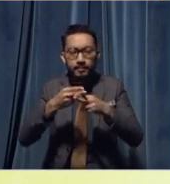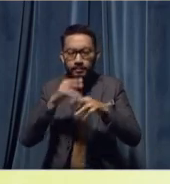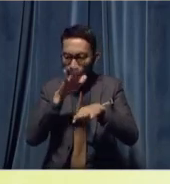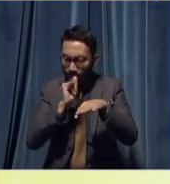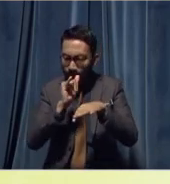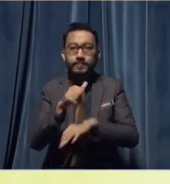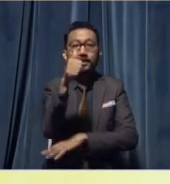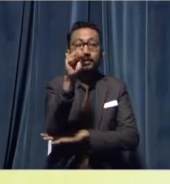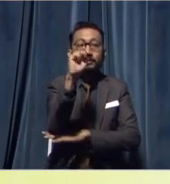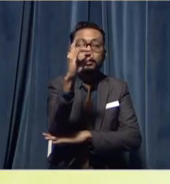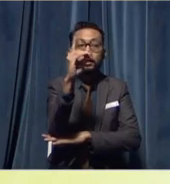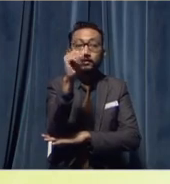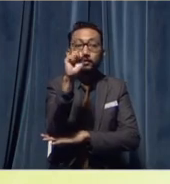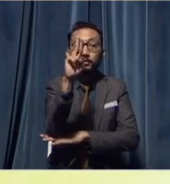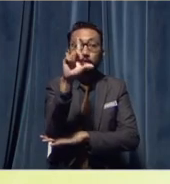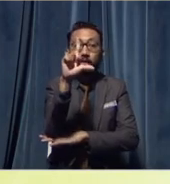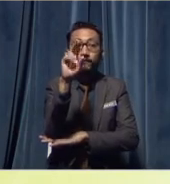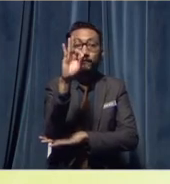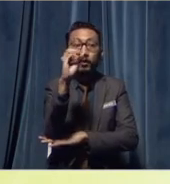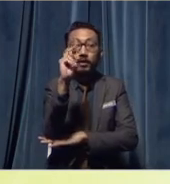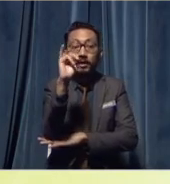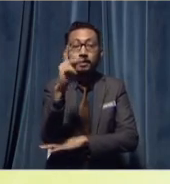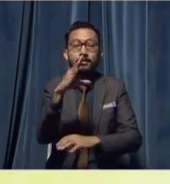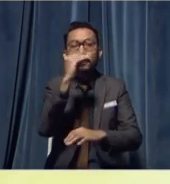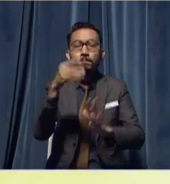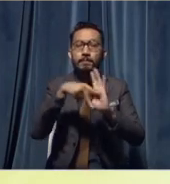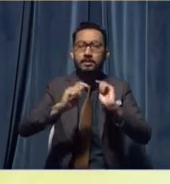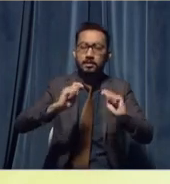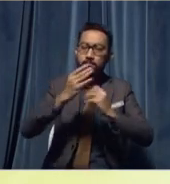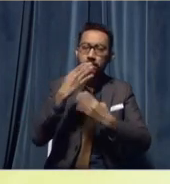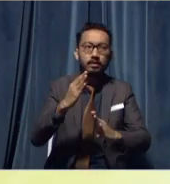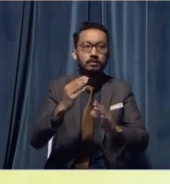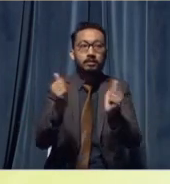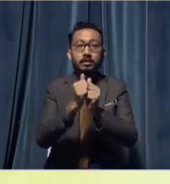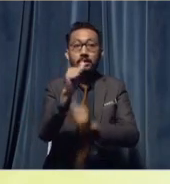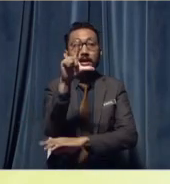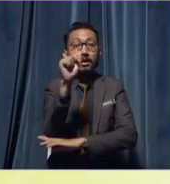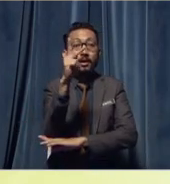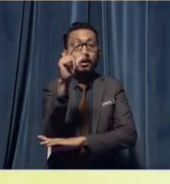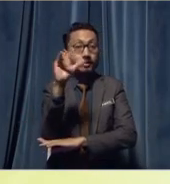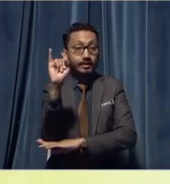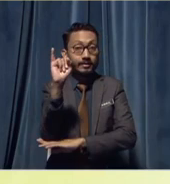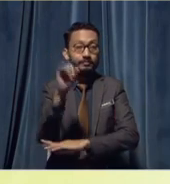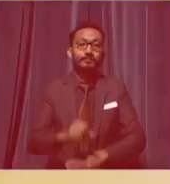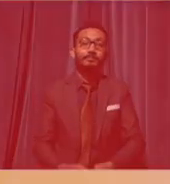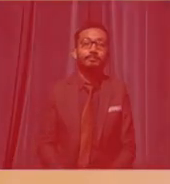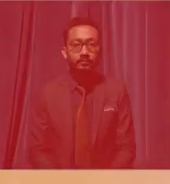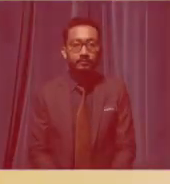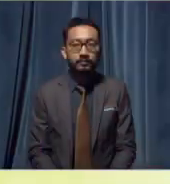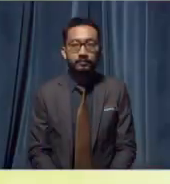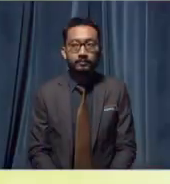dinamakan asid sulfonik dan bertindak balas dengan alkali.